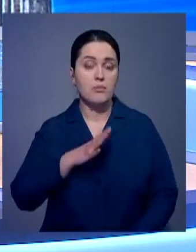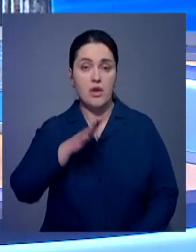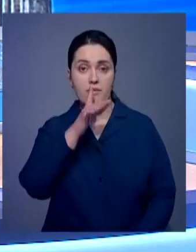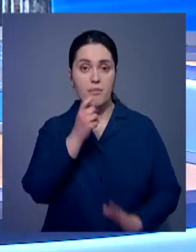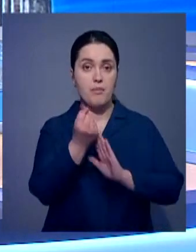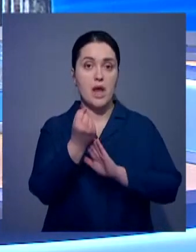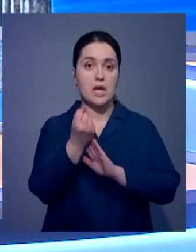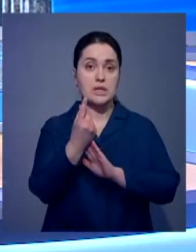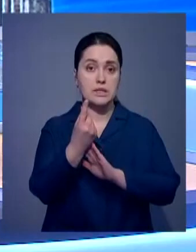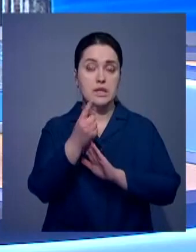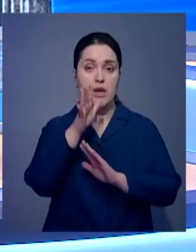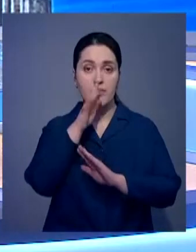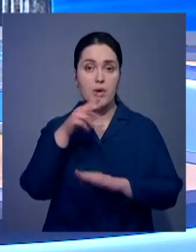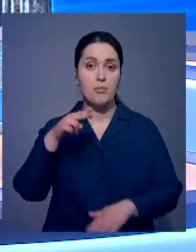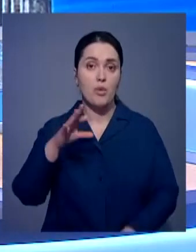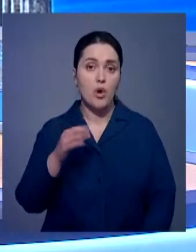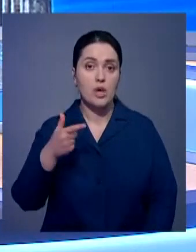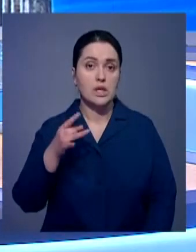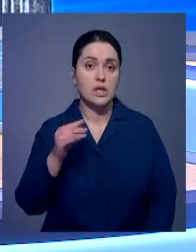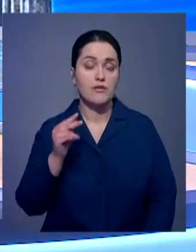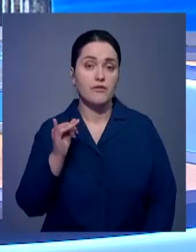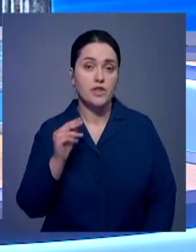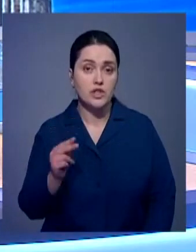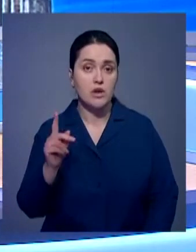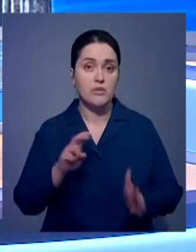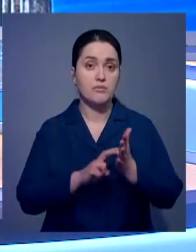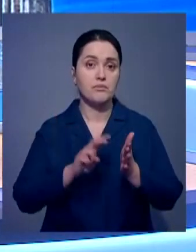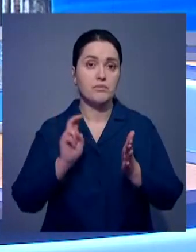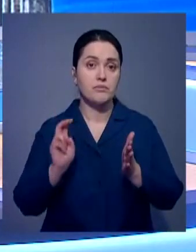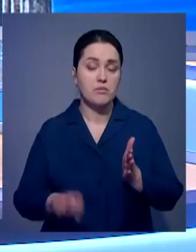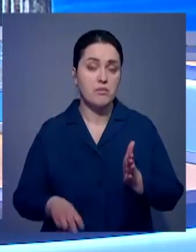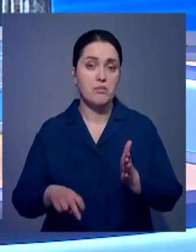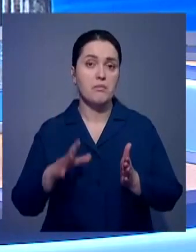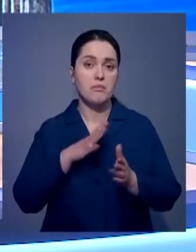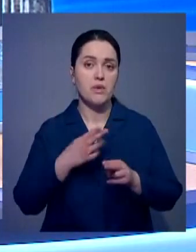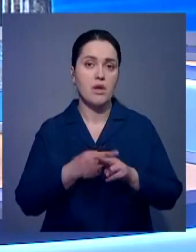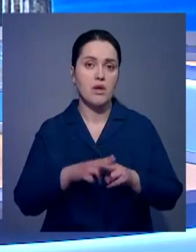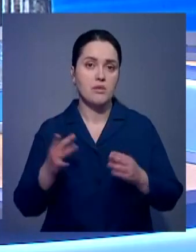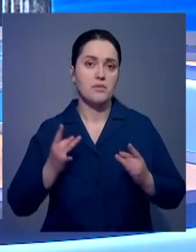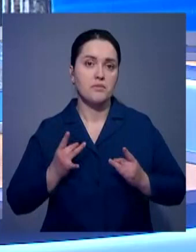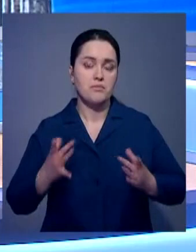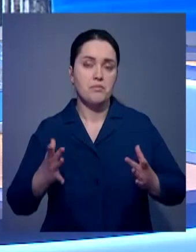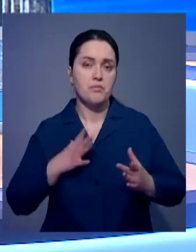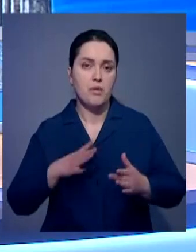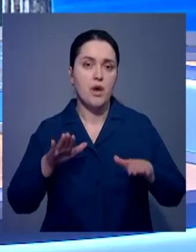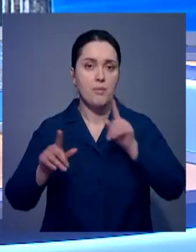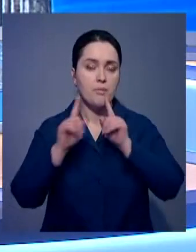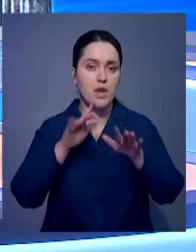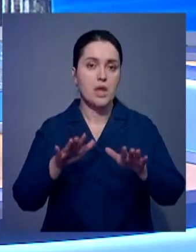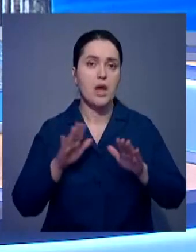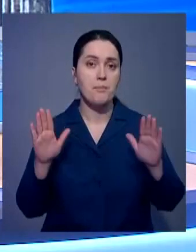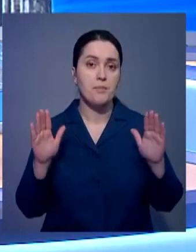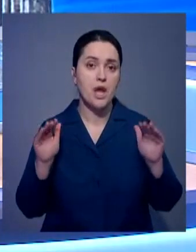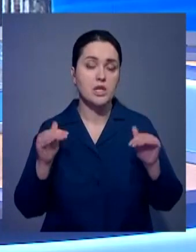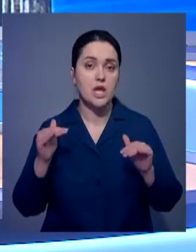момент, произошедший в 23:00 по Гринвичу, сторонники Брексита отметили вечеринкой на парламентской площади. Прощание британцев